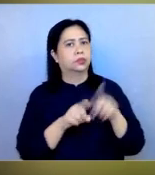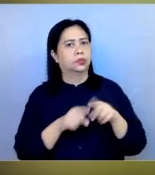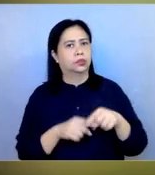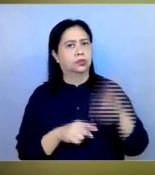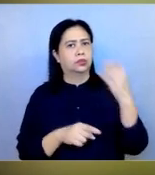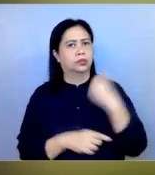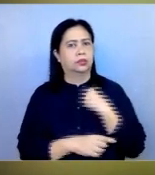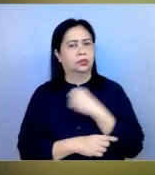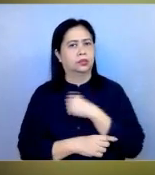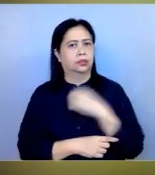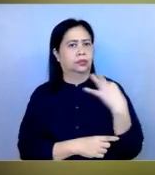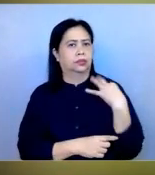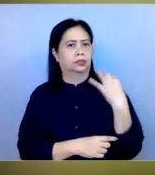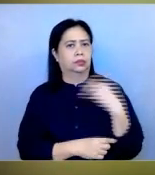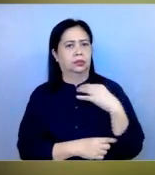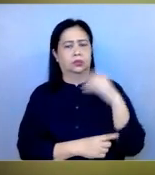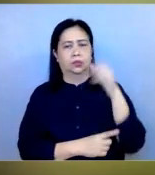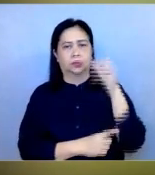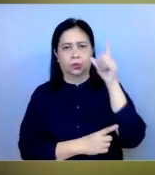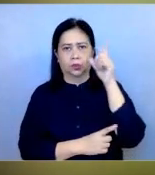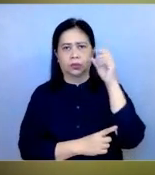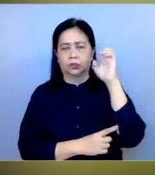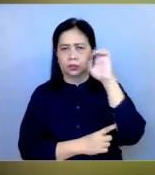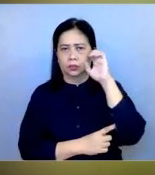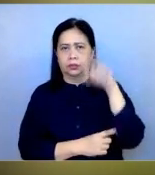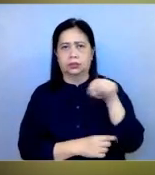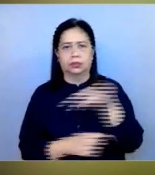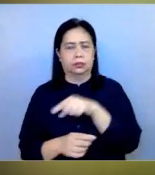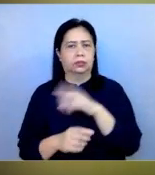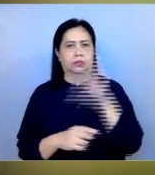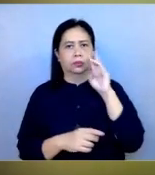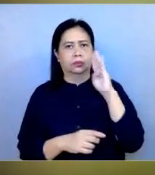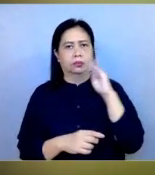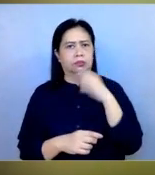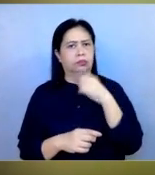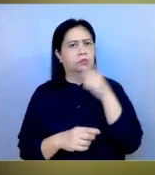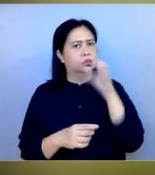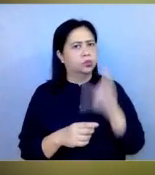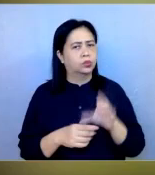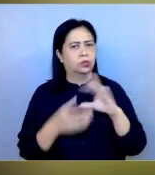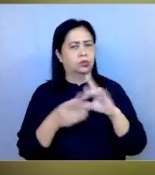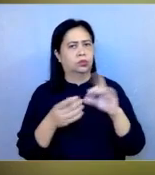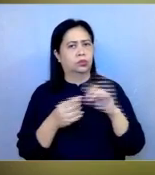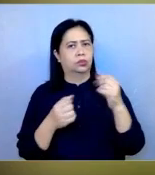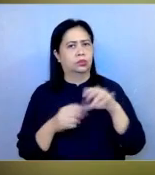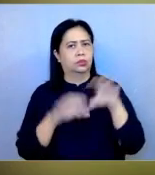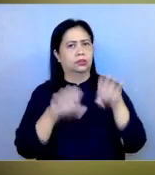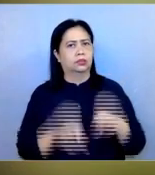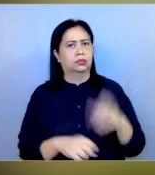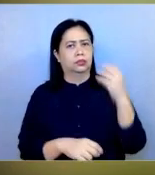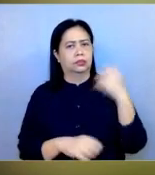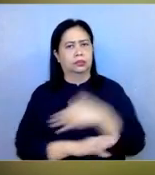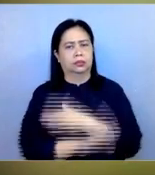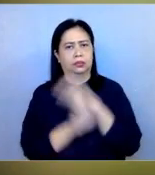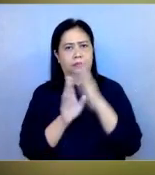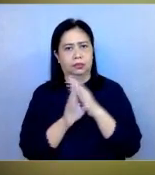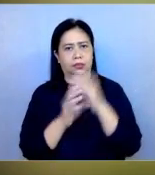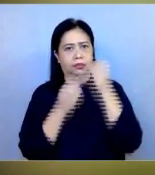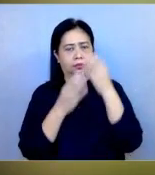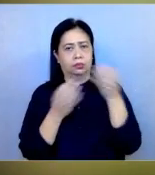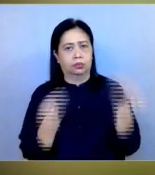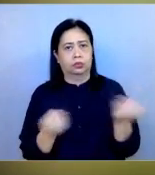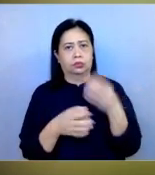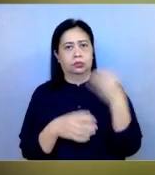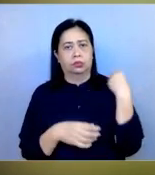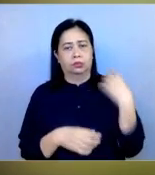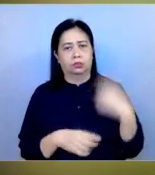senatorial candidate Lucas Espiritu si Bello. Anya, nagkomento lang ito sa pagkakaaresto ni dating Davao City Information Officer Jeffrey Tupas